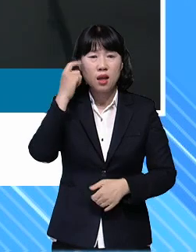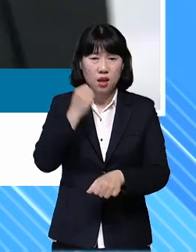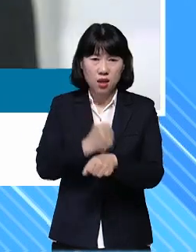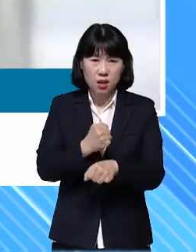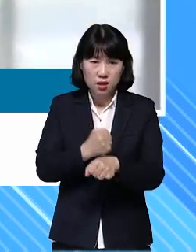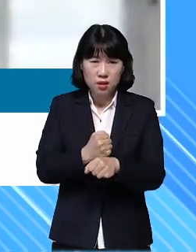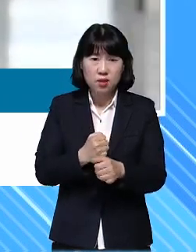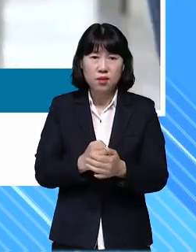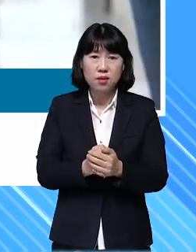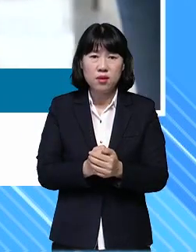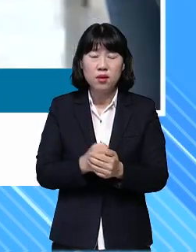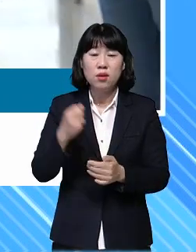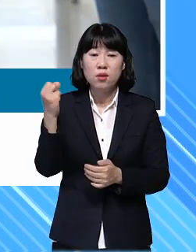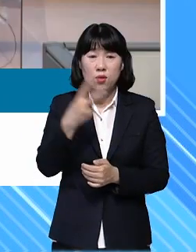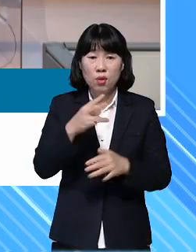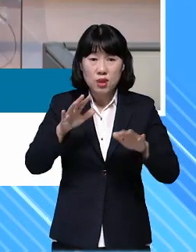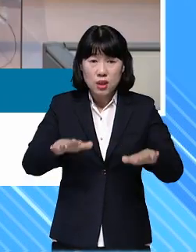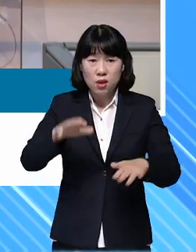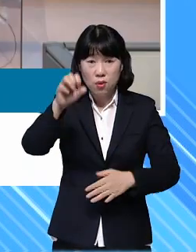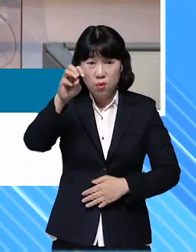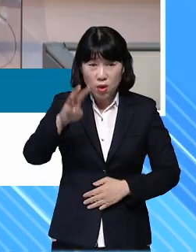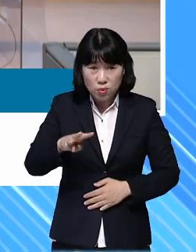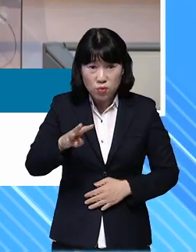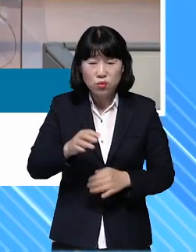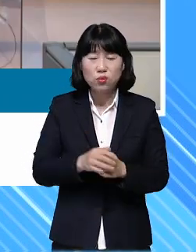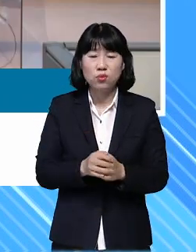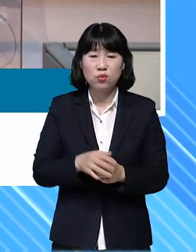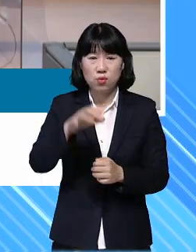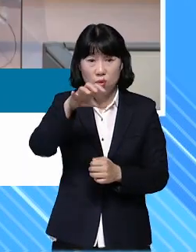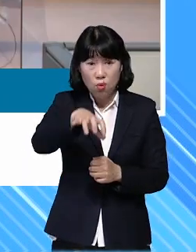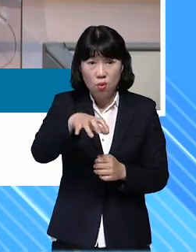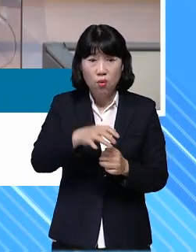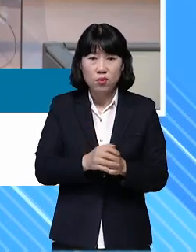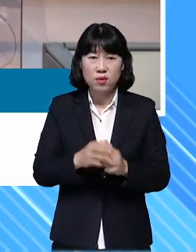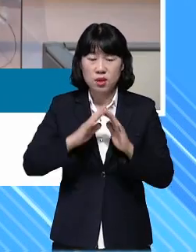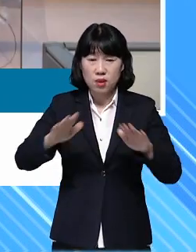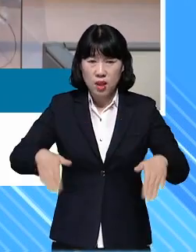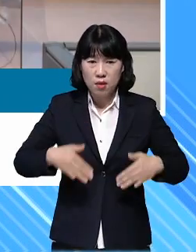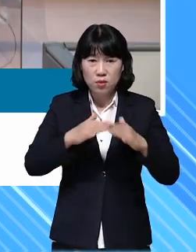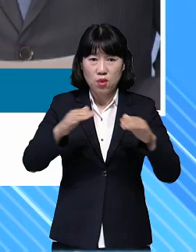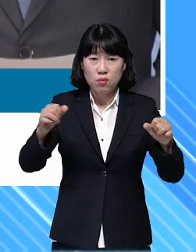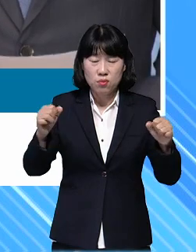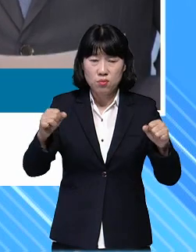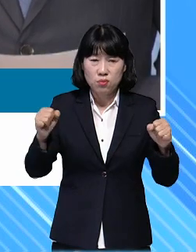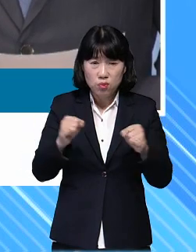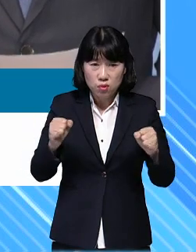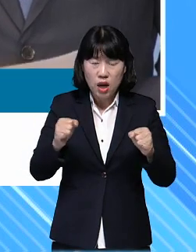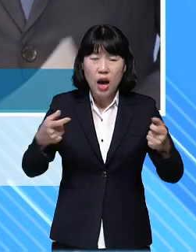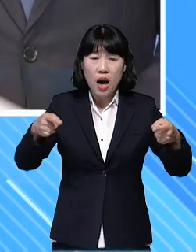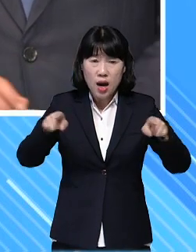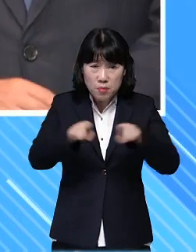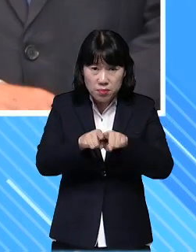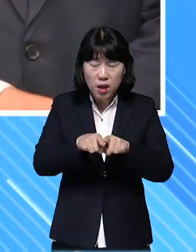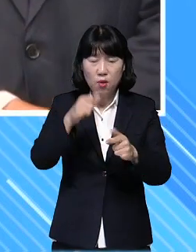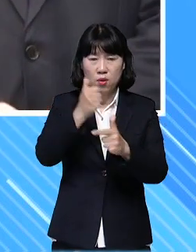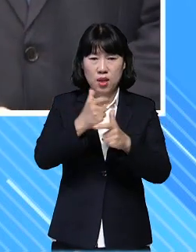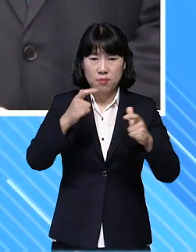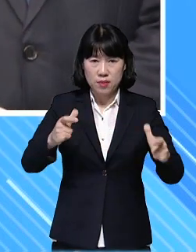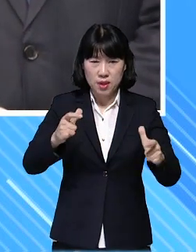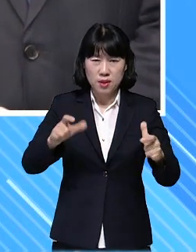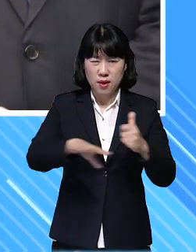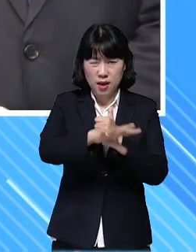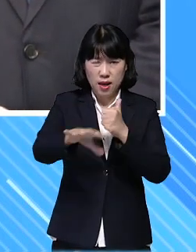합니다. 그리고 이제는 광주라고 하는 울타리를 벗어나서 전남과 전북이 함께 호남의